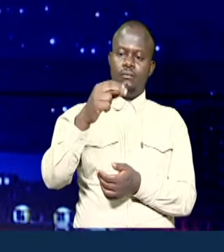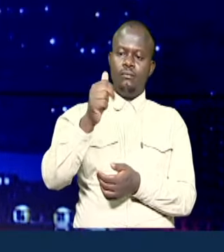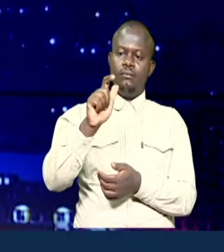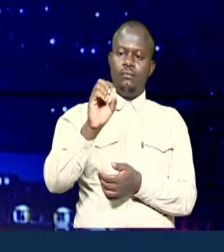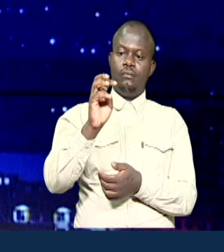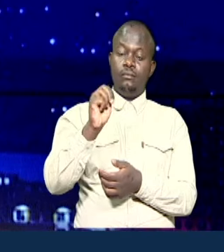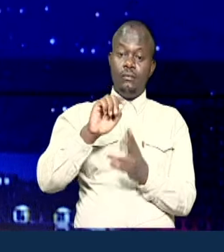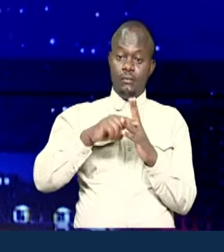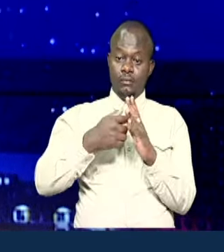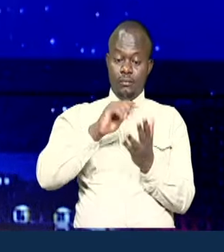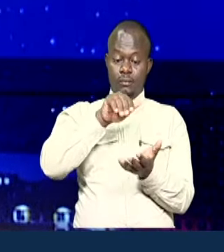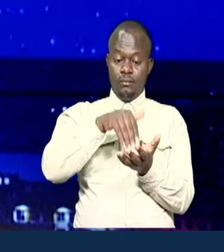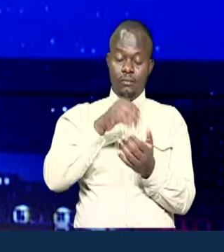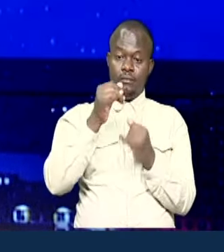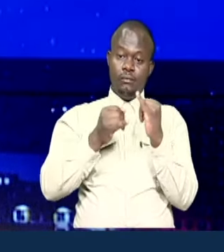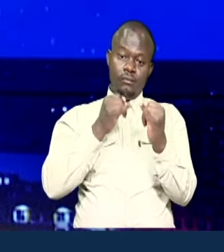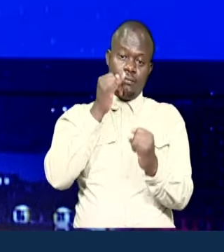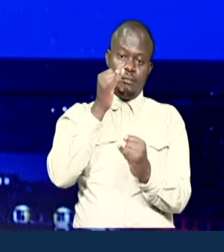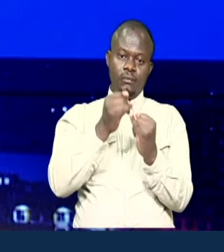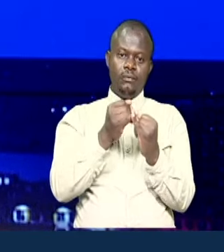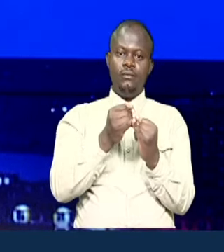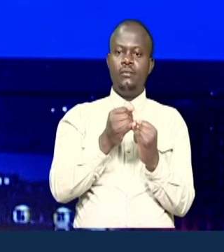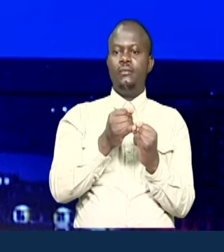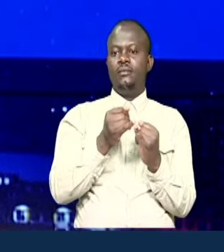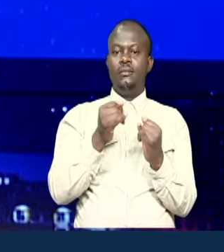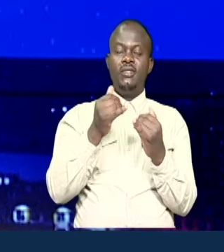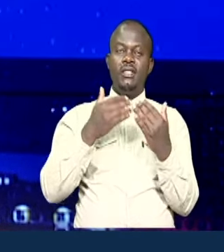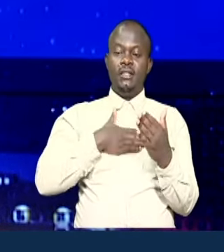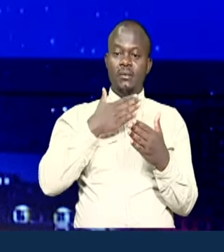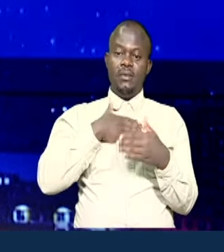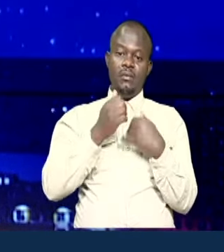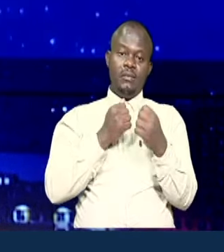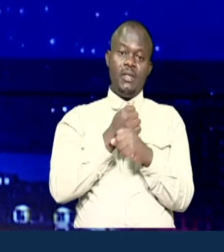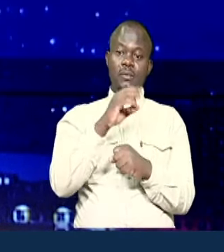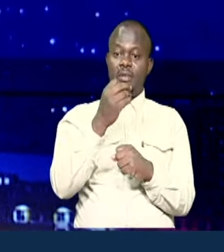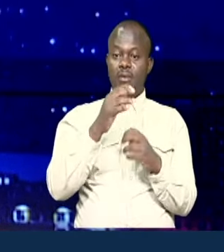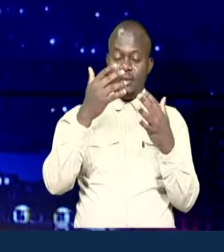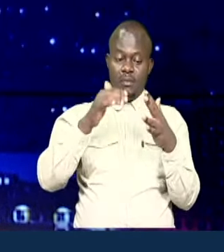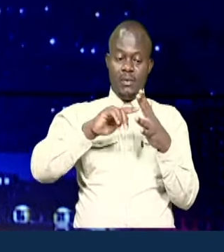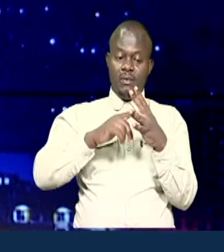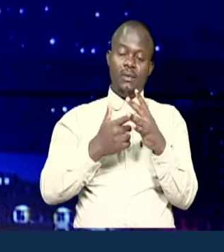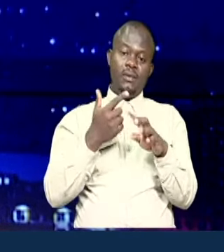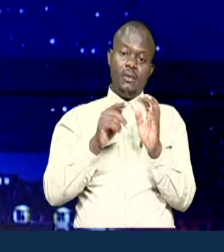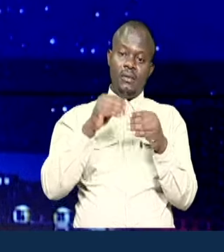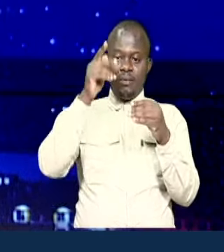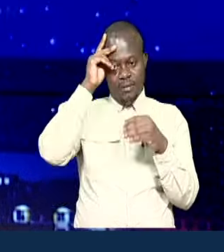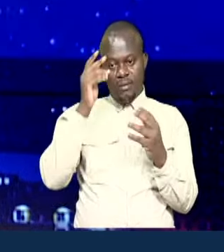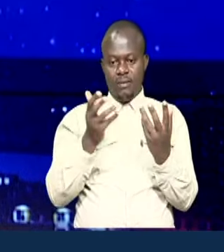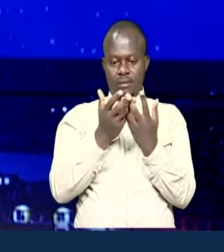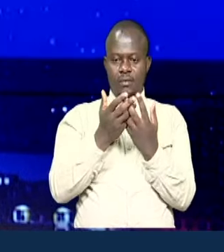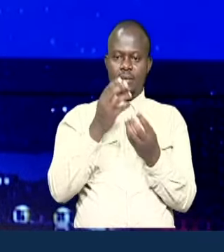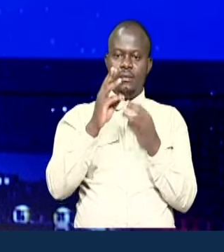mpuzamahanga Ecole Saint Anne de Kigali kishimiye imyaka 30 kimaze gishinzwe kandi kigatanga ubumenyi bujyanye n'igihe